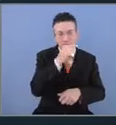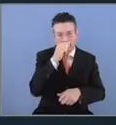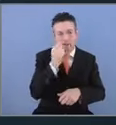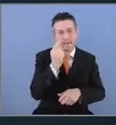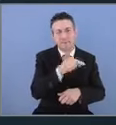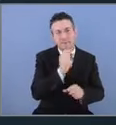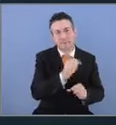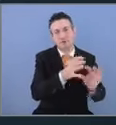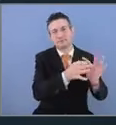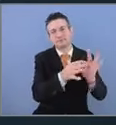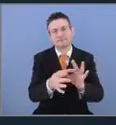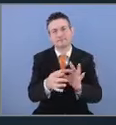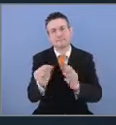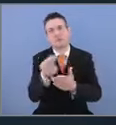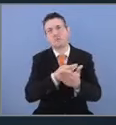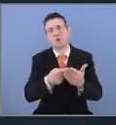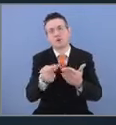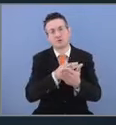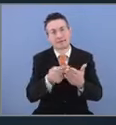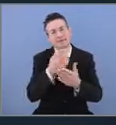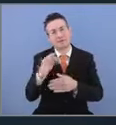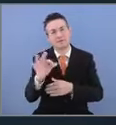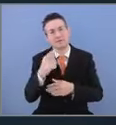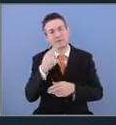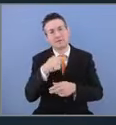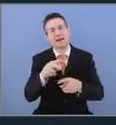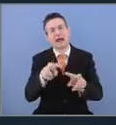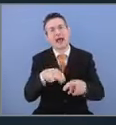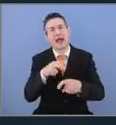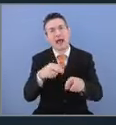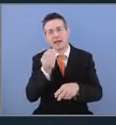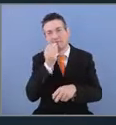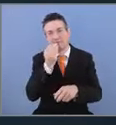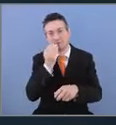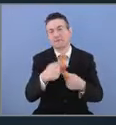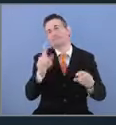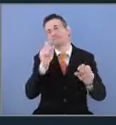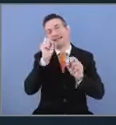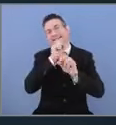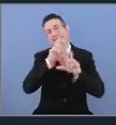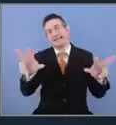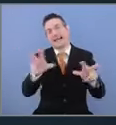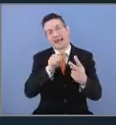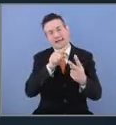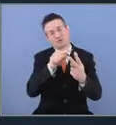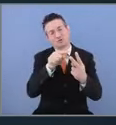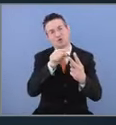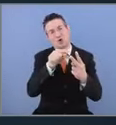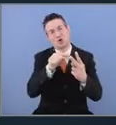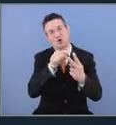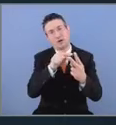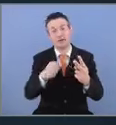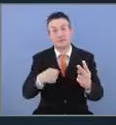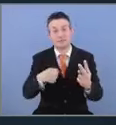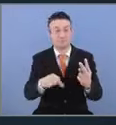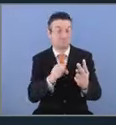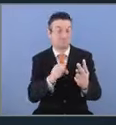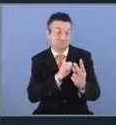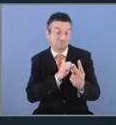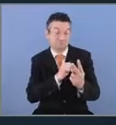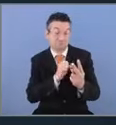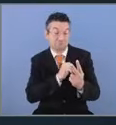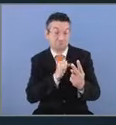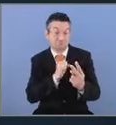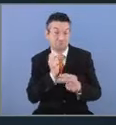che riguardano l'agricoltura. Era solamente, diciamo, per dare questa segnalazione. Credo che per quello che ho guardato, devo dire in maniera purtroppo non